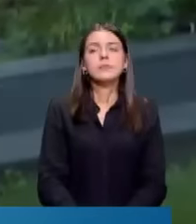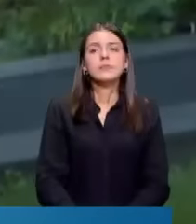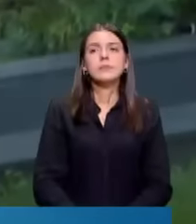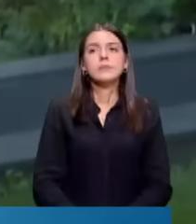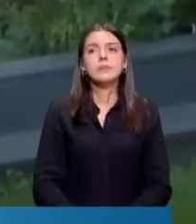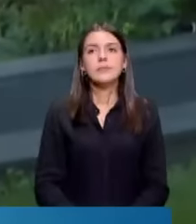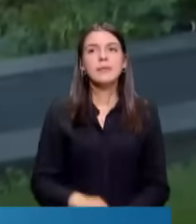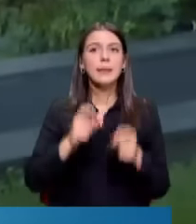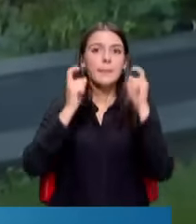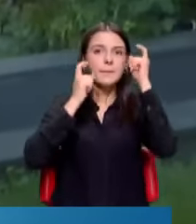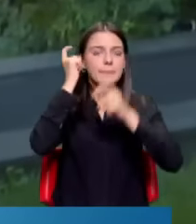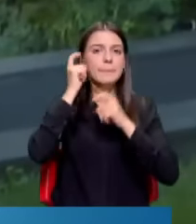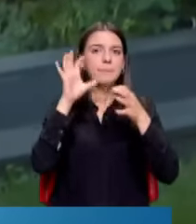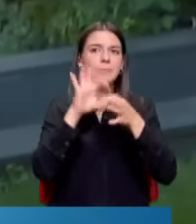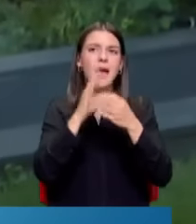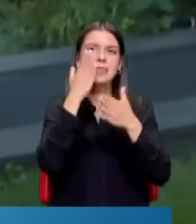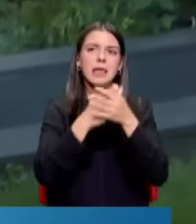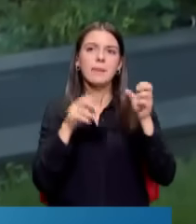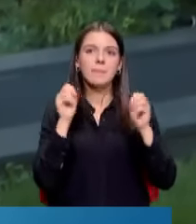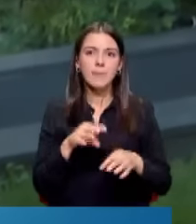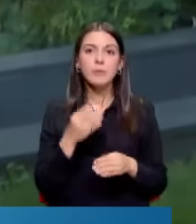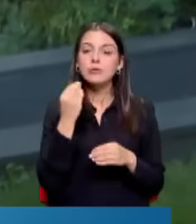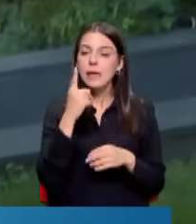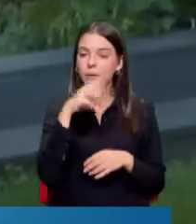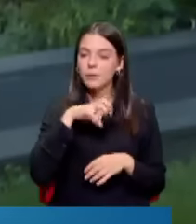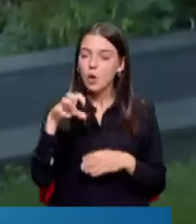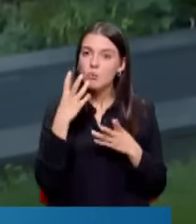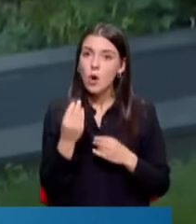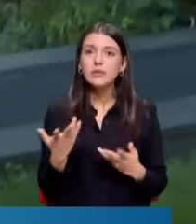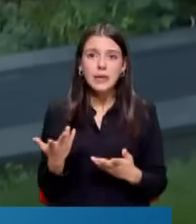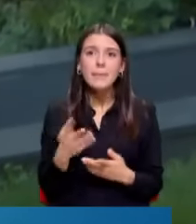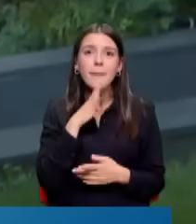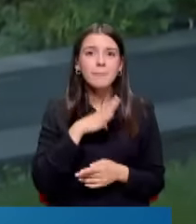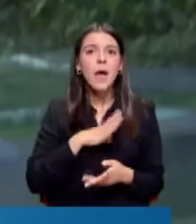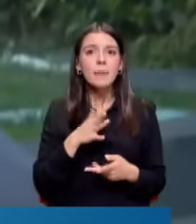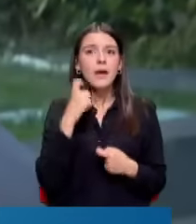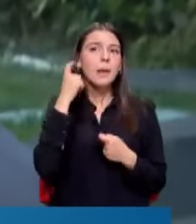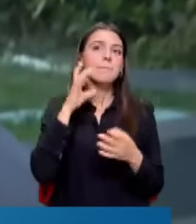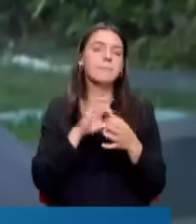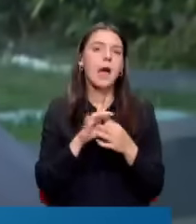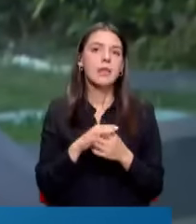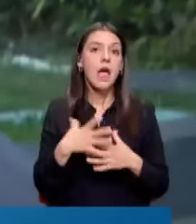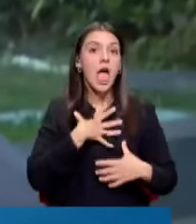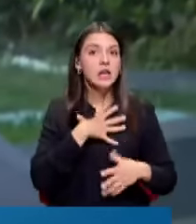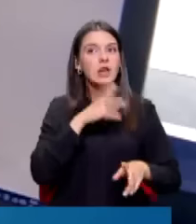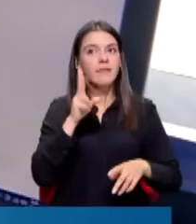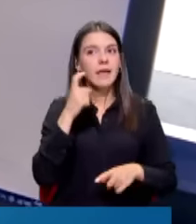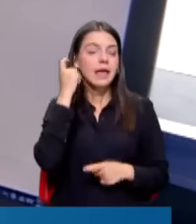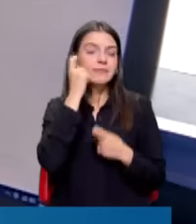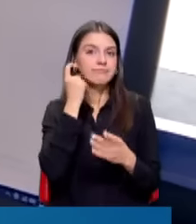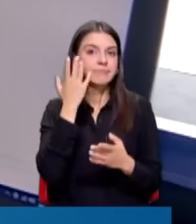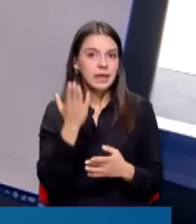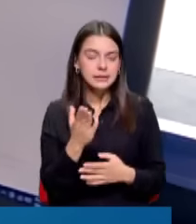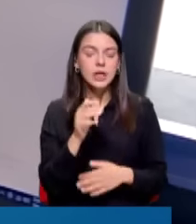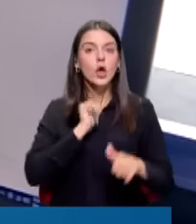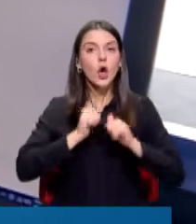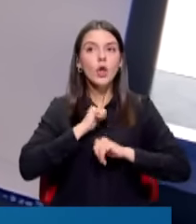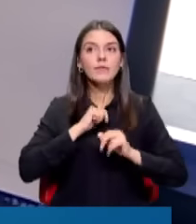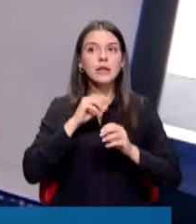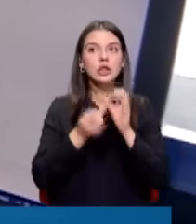Tamamen kaygılara bağlı bence yarıda bırakmak. Güzel bir bölüm olursa neden olmasın ama kaygılara bağlı. Heyecanlı ve kaygılı. Üniversite